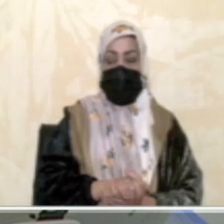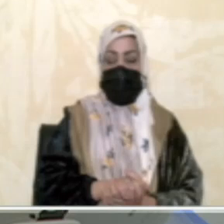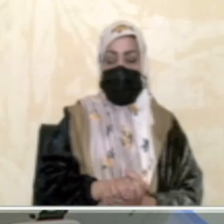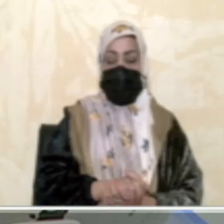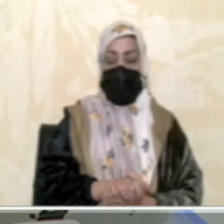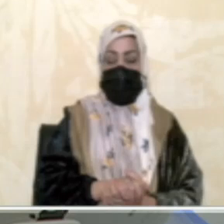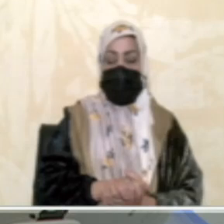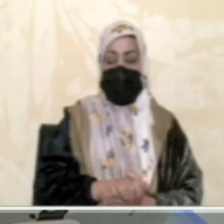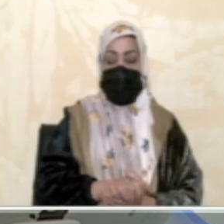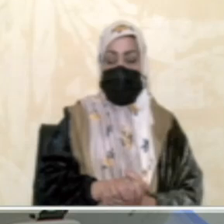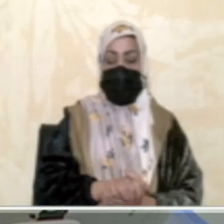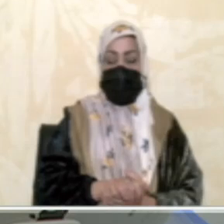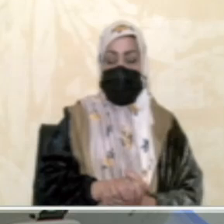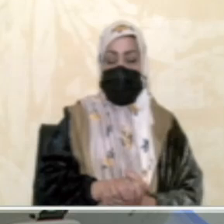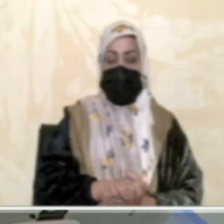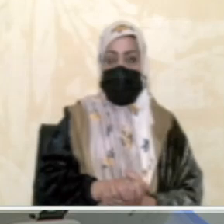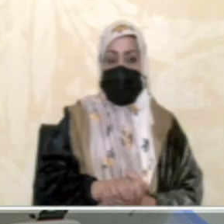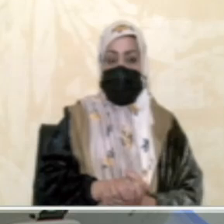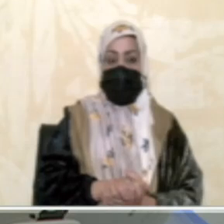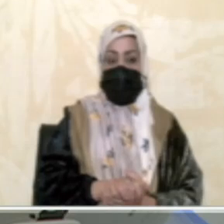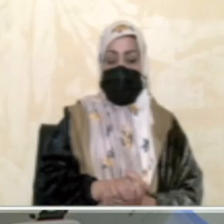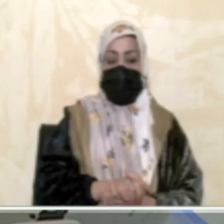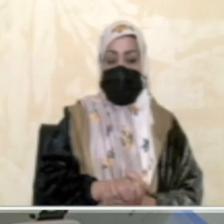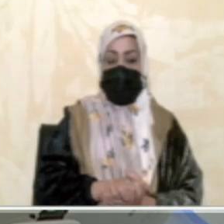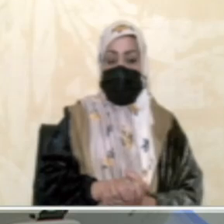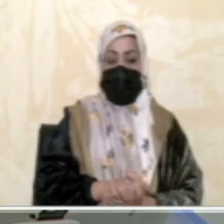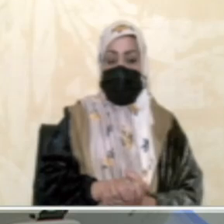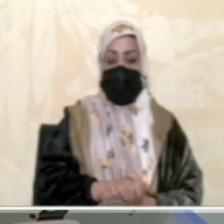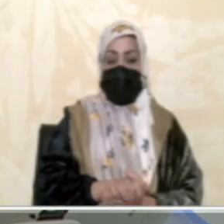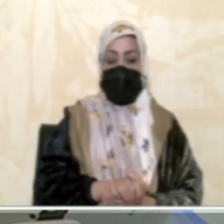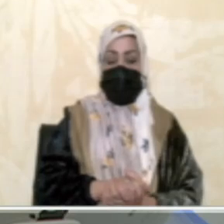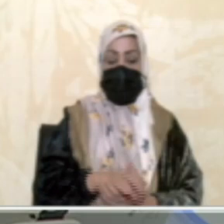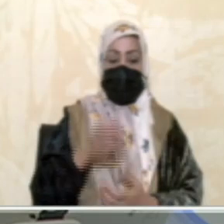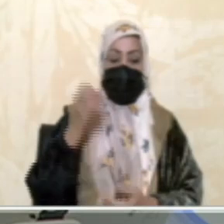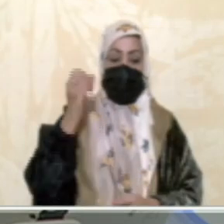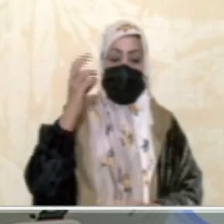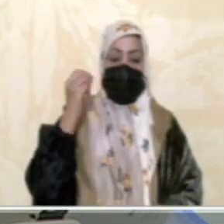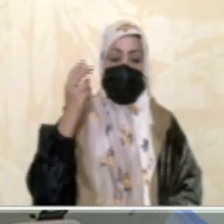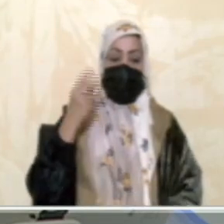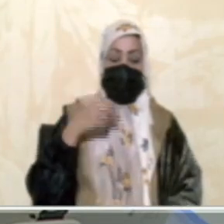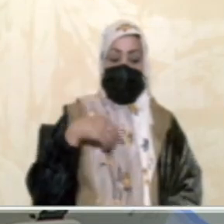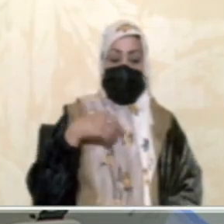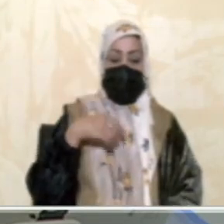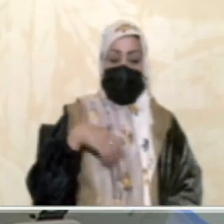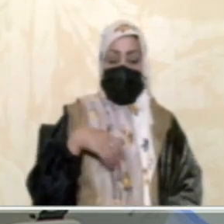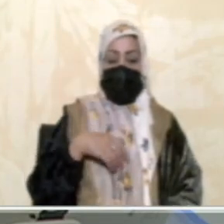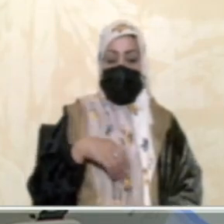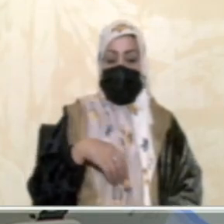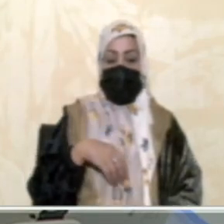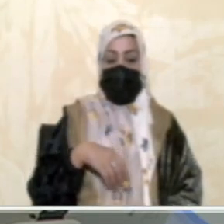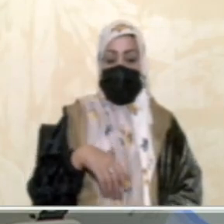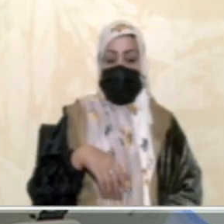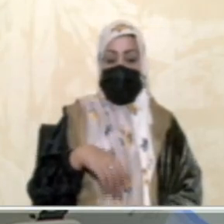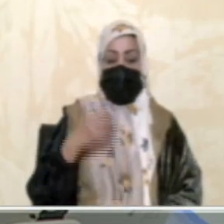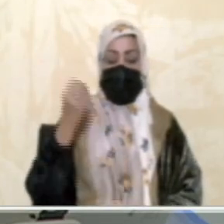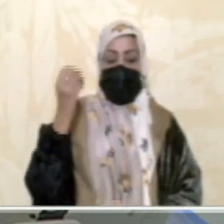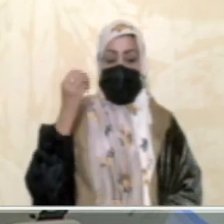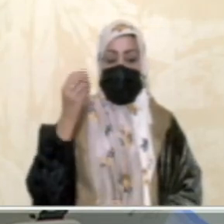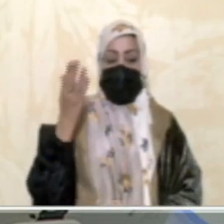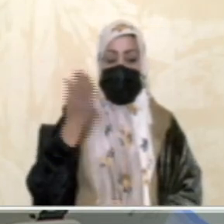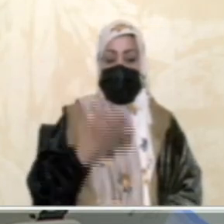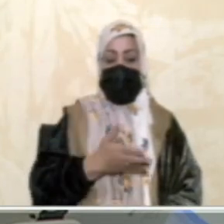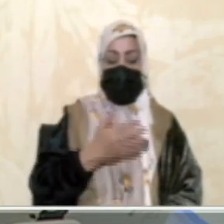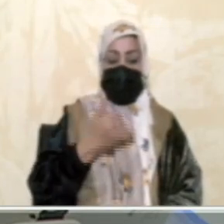عبد الناصر من بنغازي اتفضل يا عبد الناصر انت على الهواي يا شيخ